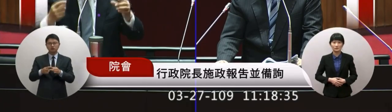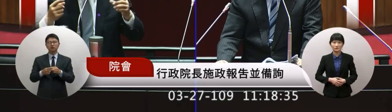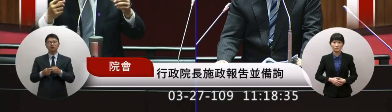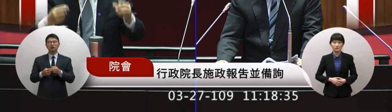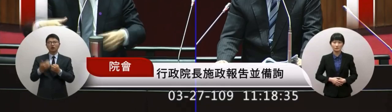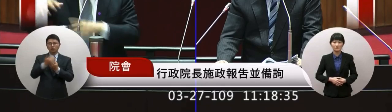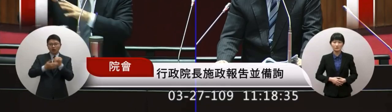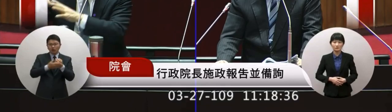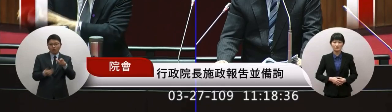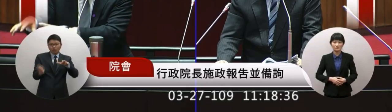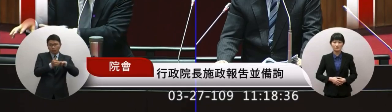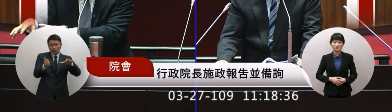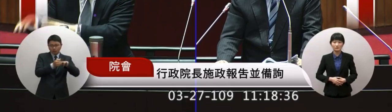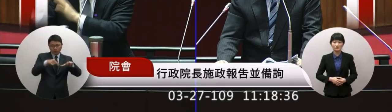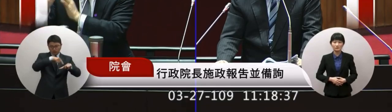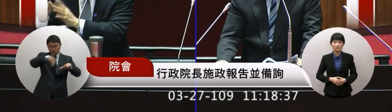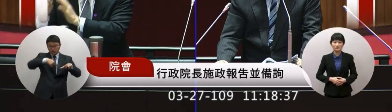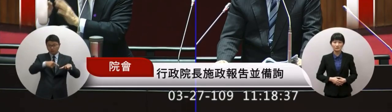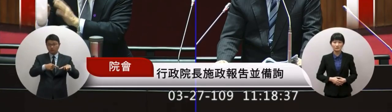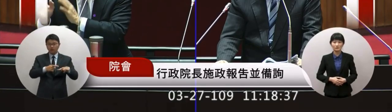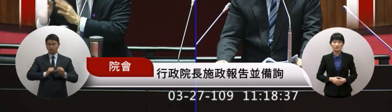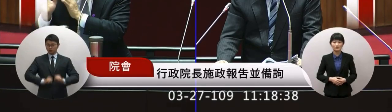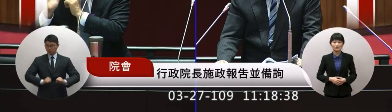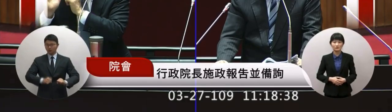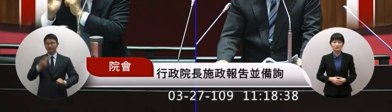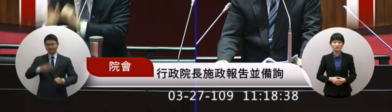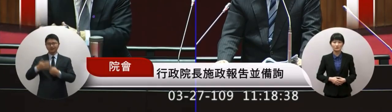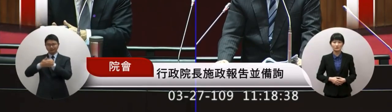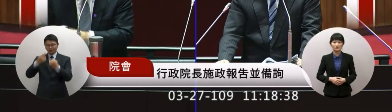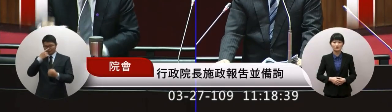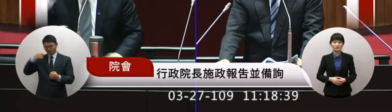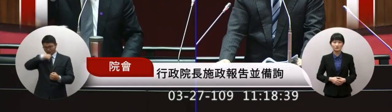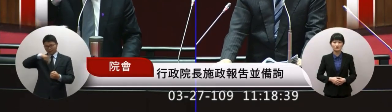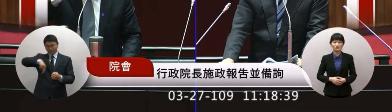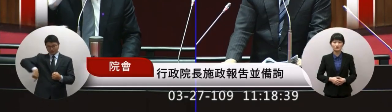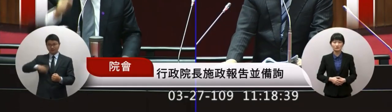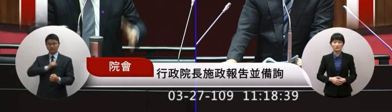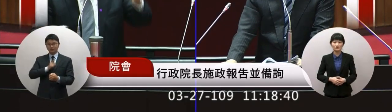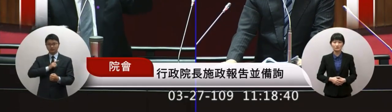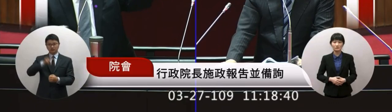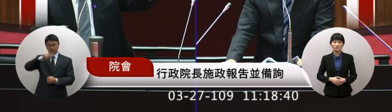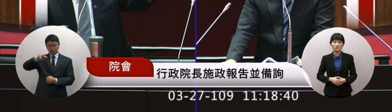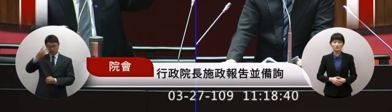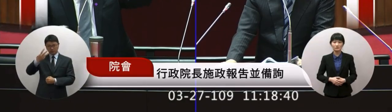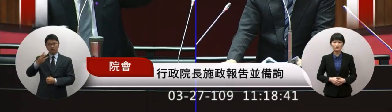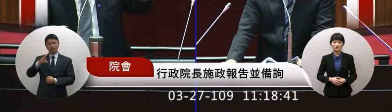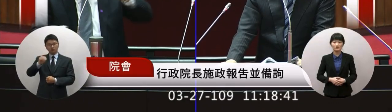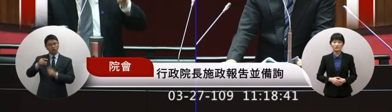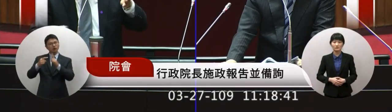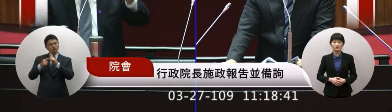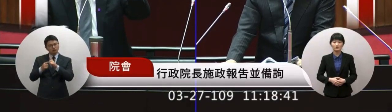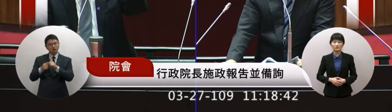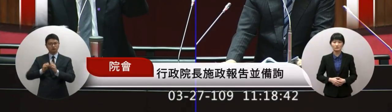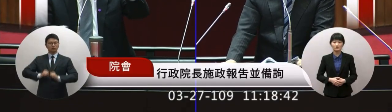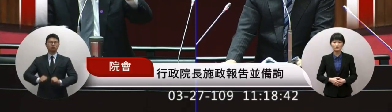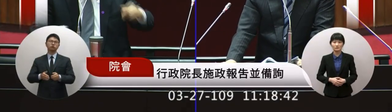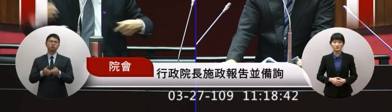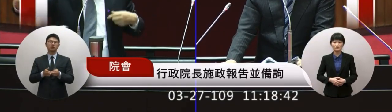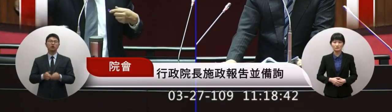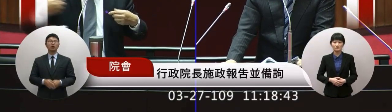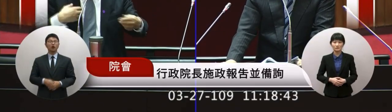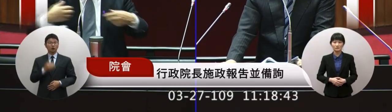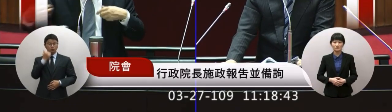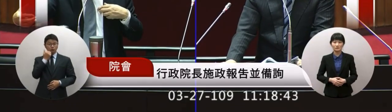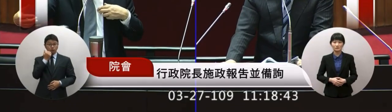人的健康，也要保护2300万人的健康。因此，他如果不是像第二